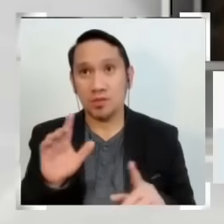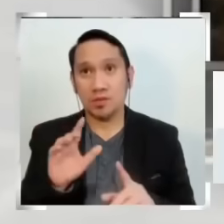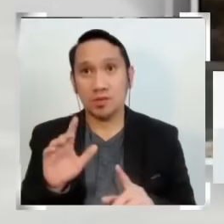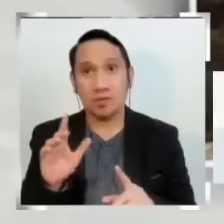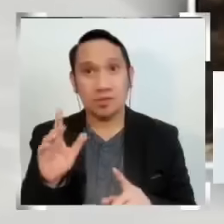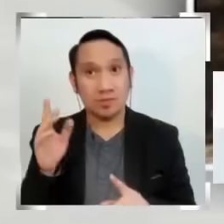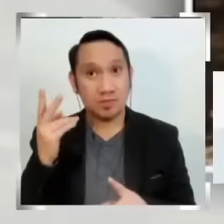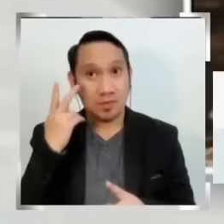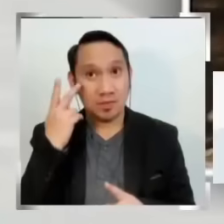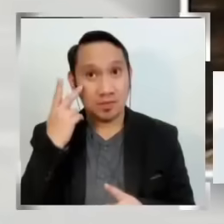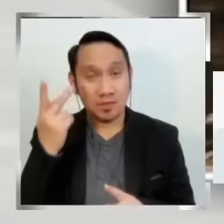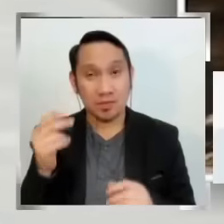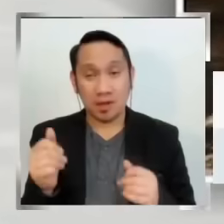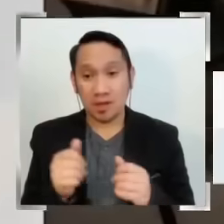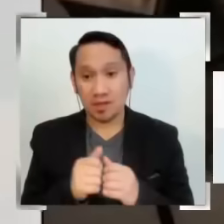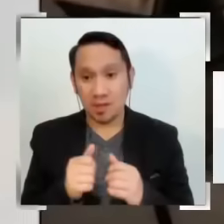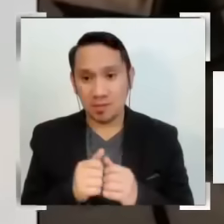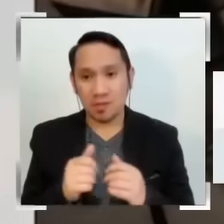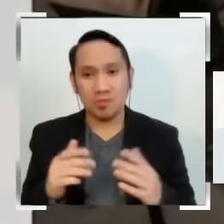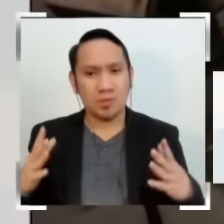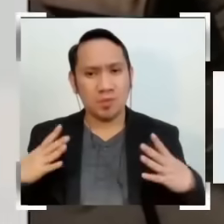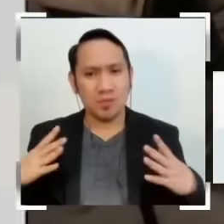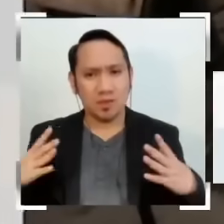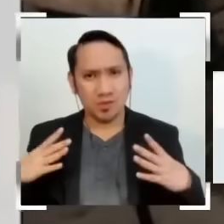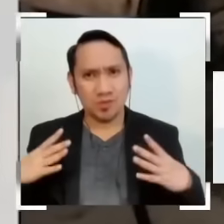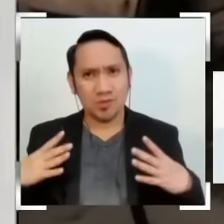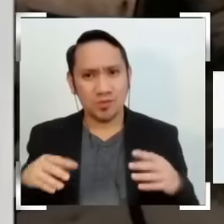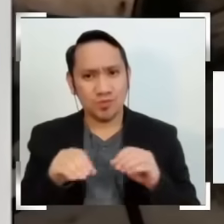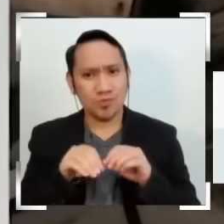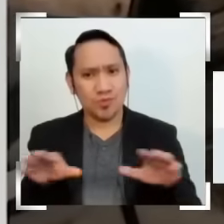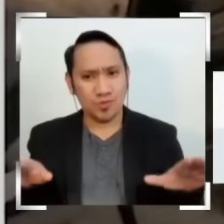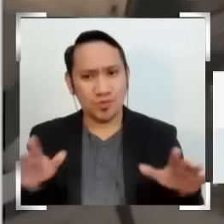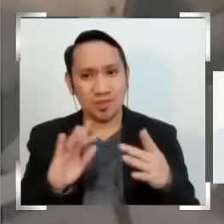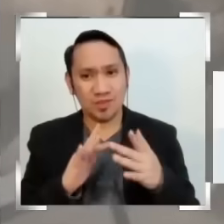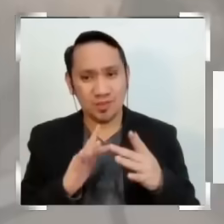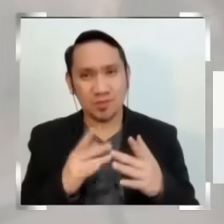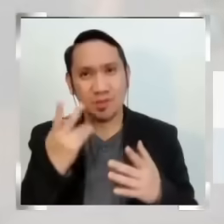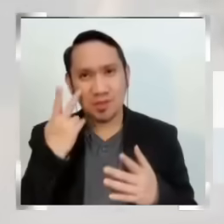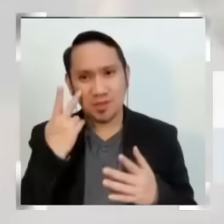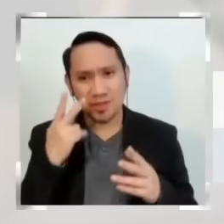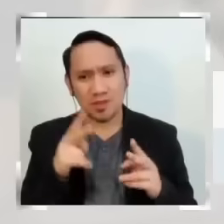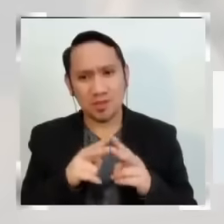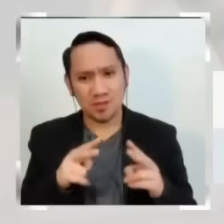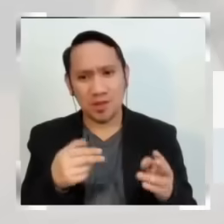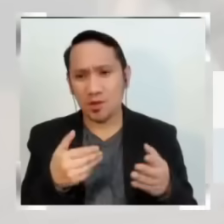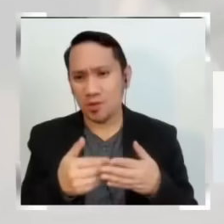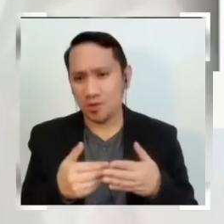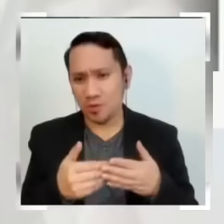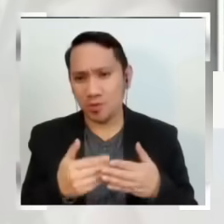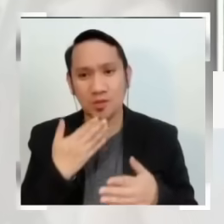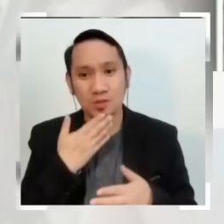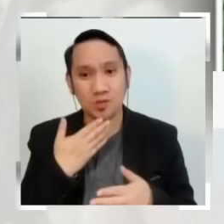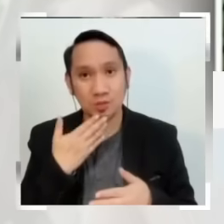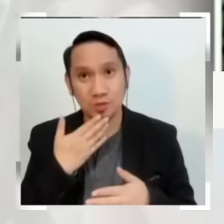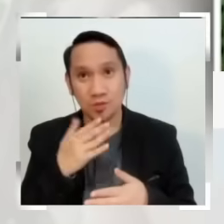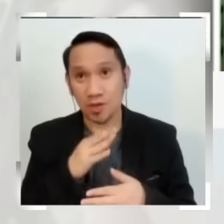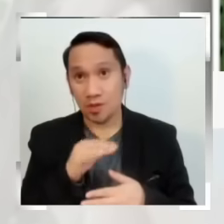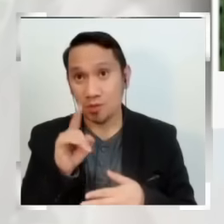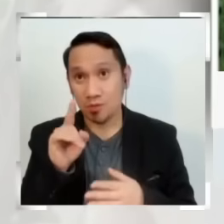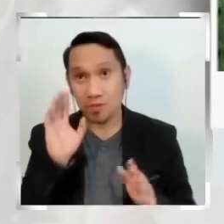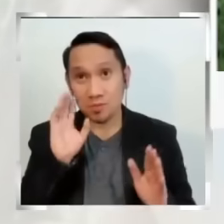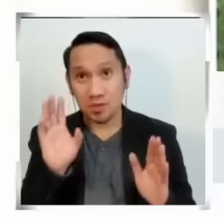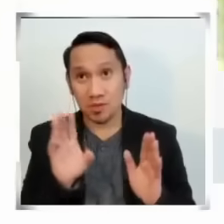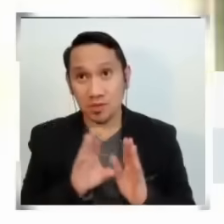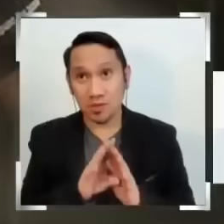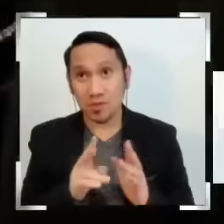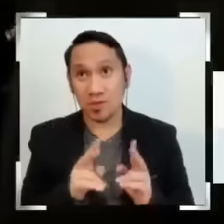habang magkasamang nagbabakasyon. Mababakas ang kanilang closeness at sweetness. At sa isang litrato pa nga, magkalapit ang kanilang